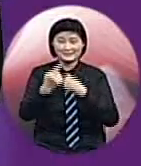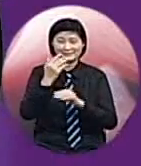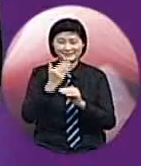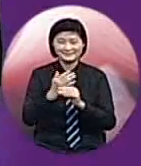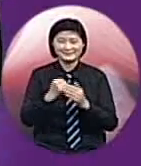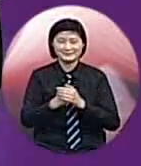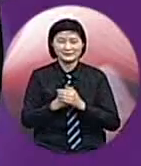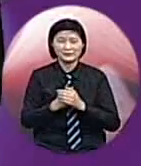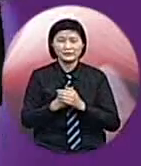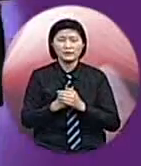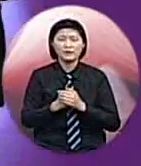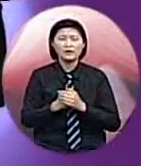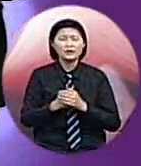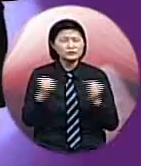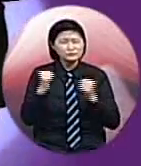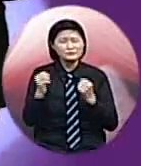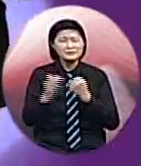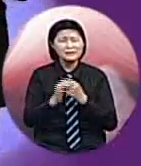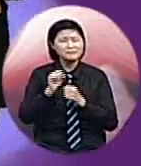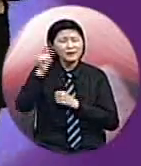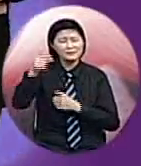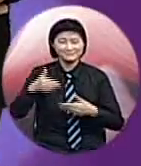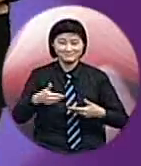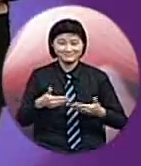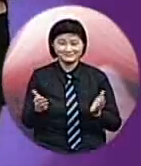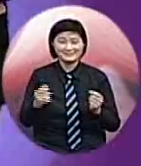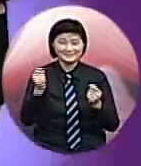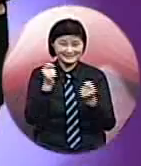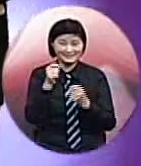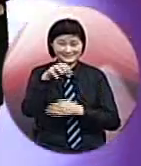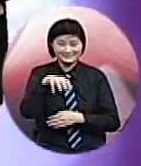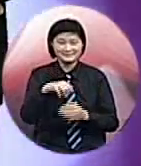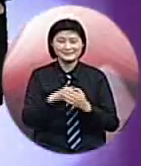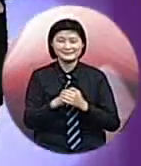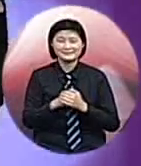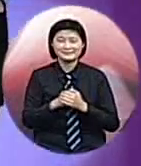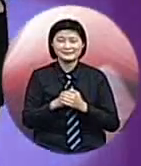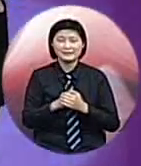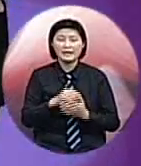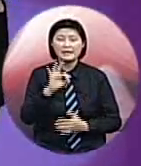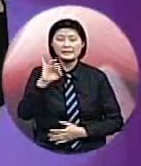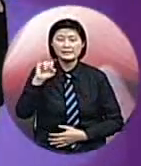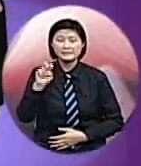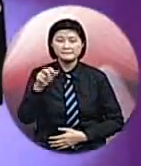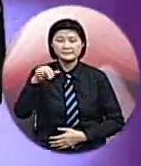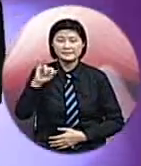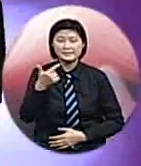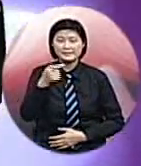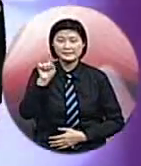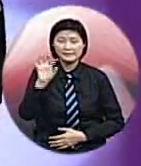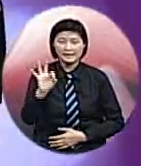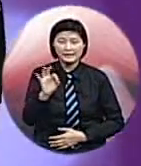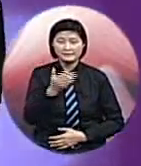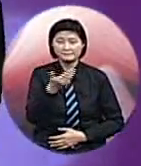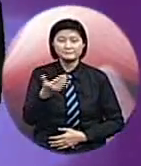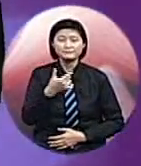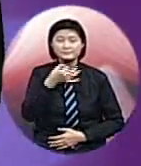오늘 네. 불러주신 추운데, 노래는. 추운데 멀리 갈 필요가 뭐 있어. 그러니까 가깝게. 네. 임진강. 임진강. 네. 네.